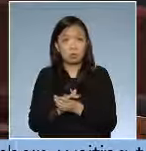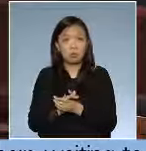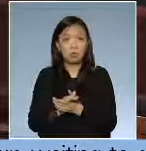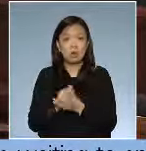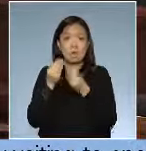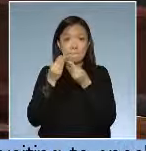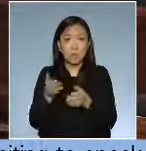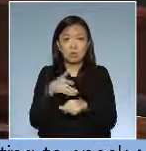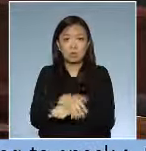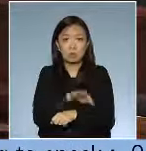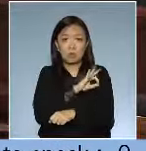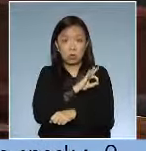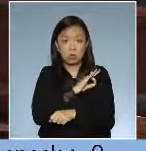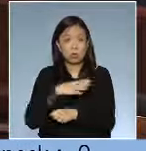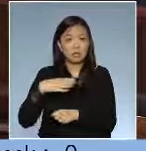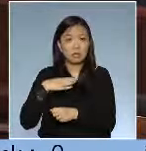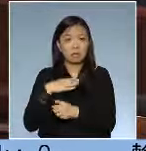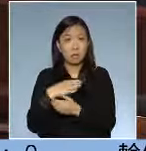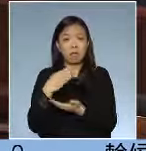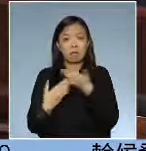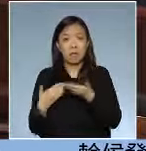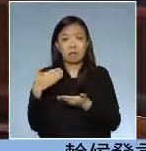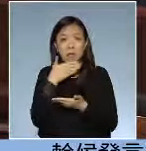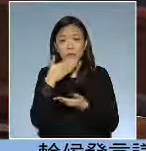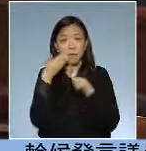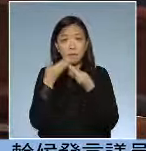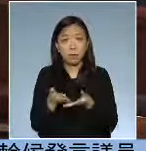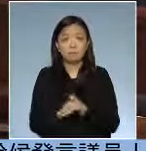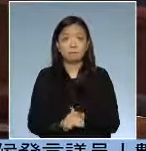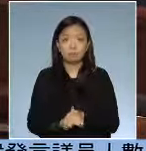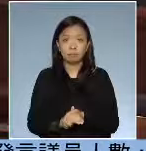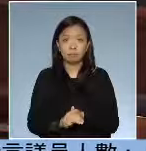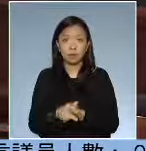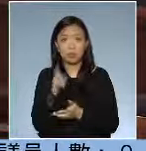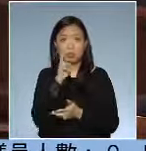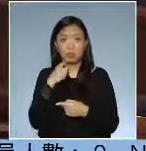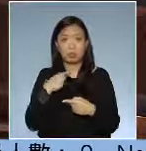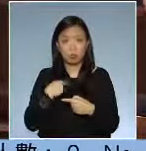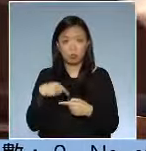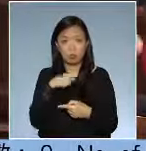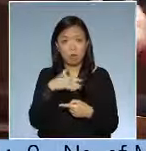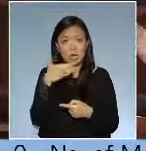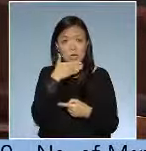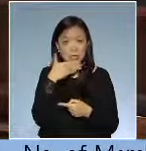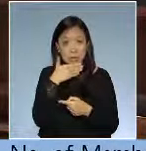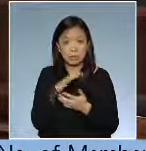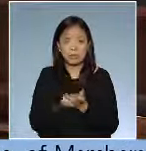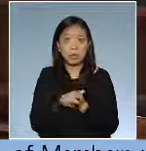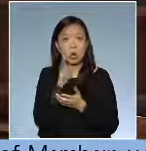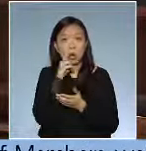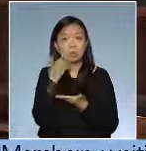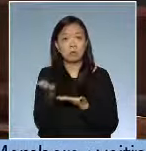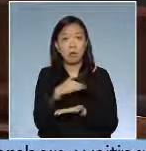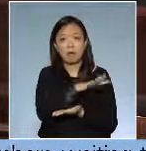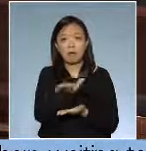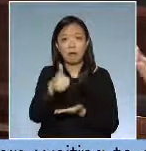社會嘅信息同埋年青一代呢？如果我哋嘅年青一代都好似泛民反對